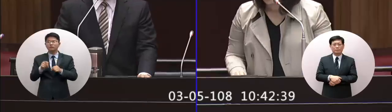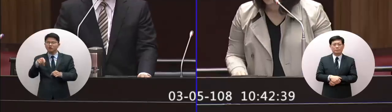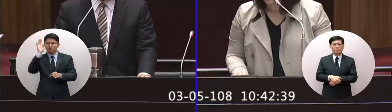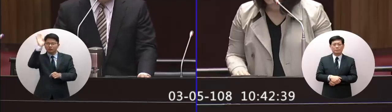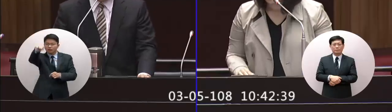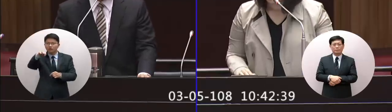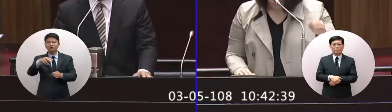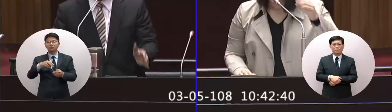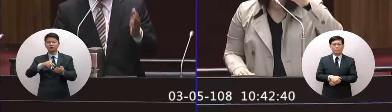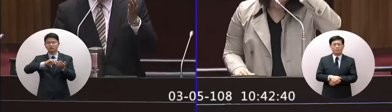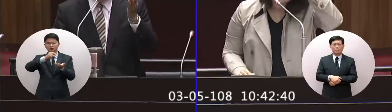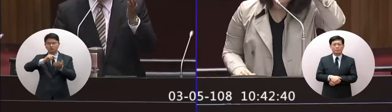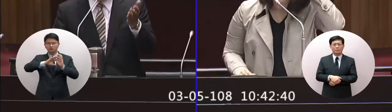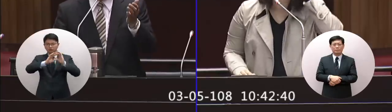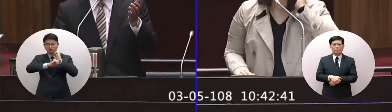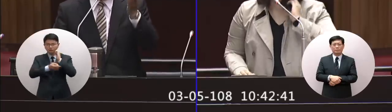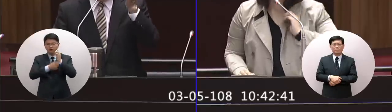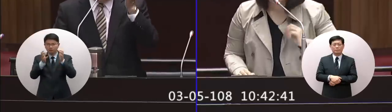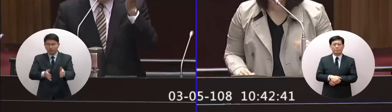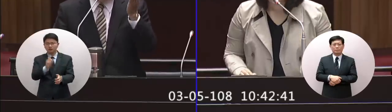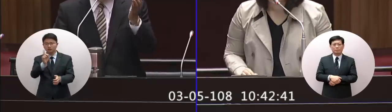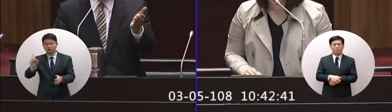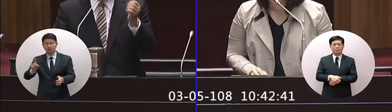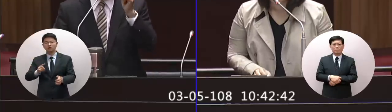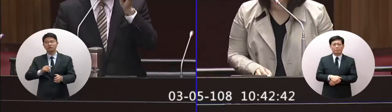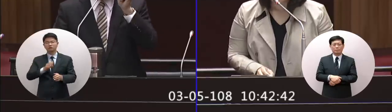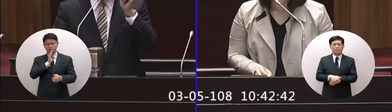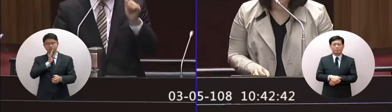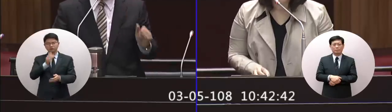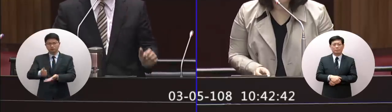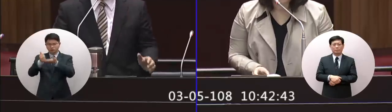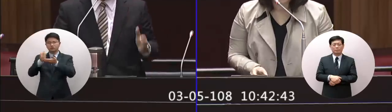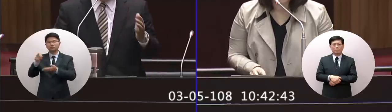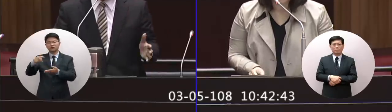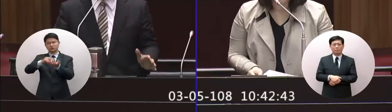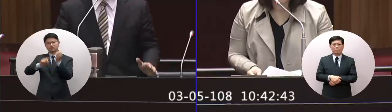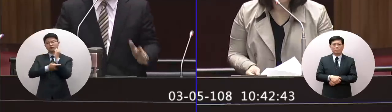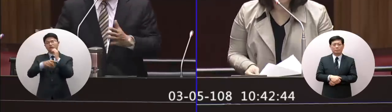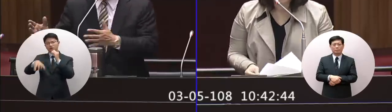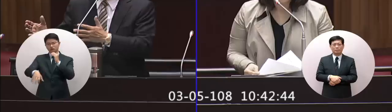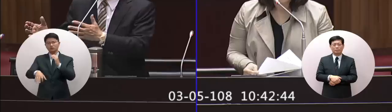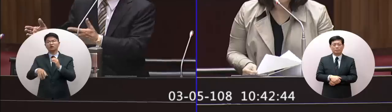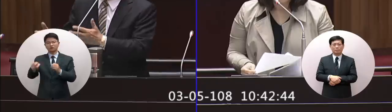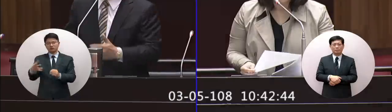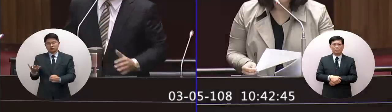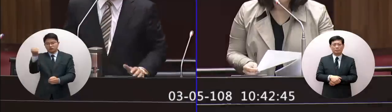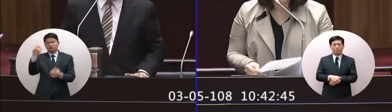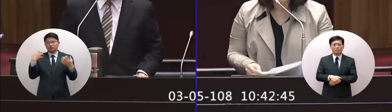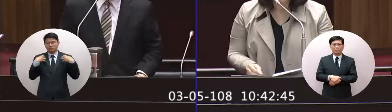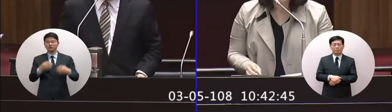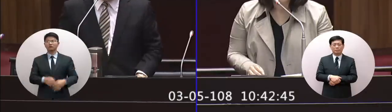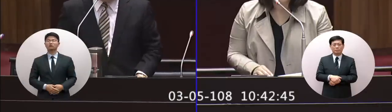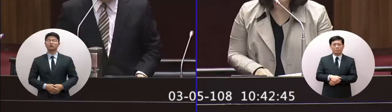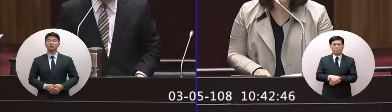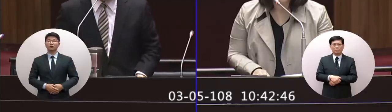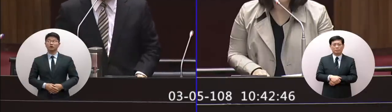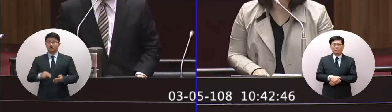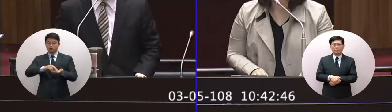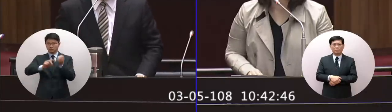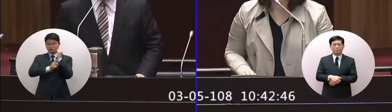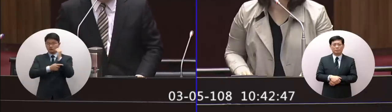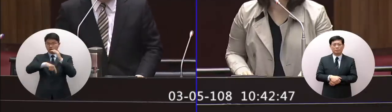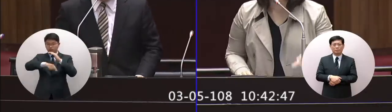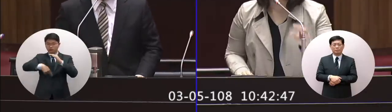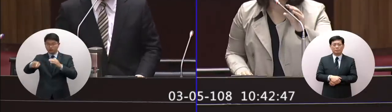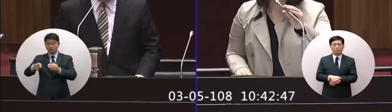立法，这个尊重贵院也是贵院的职权，贵院未来会立什么法，我们行政